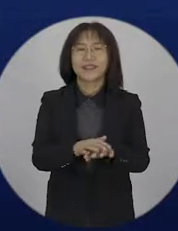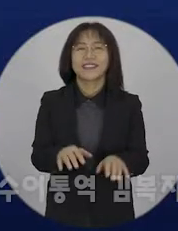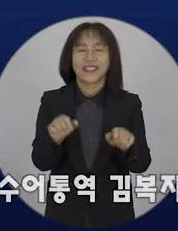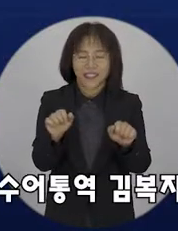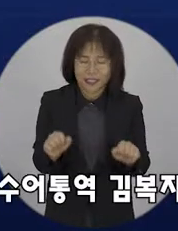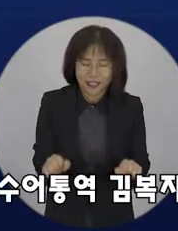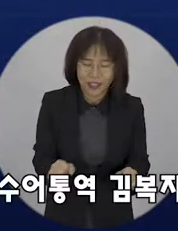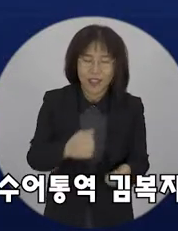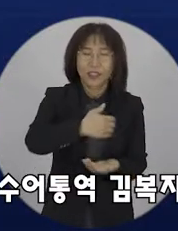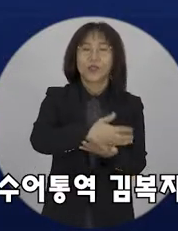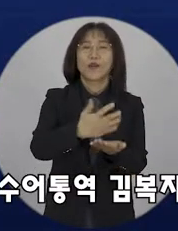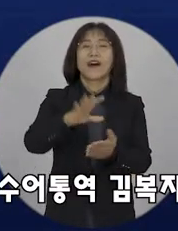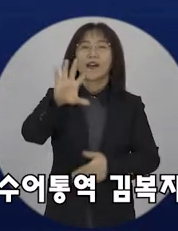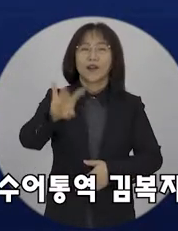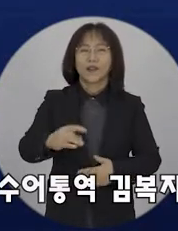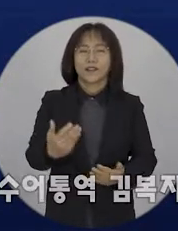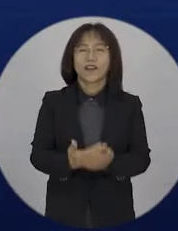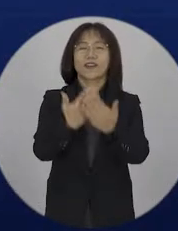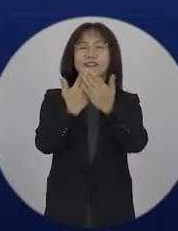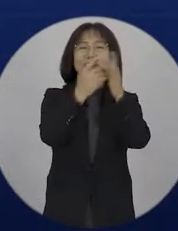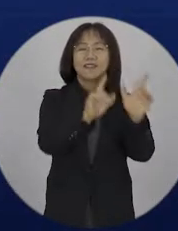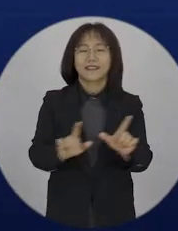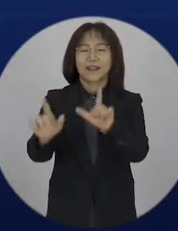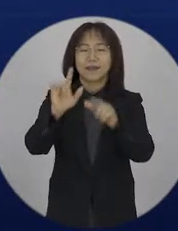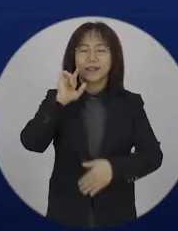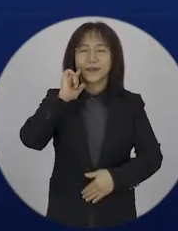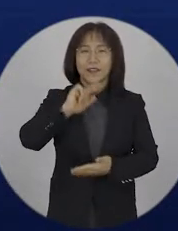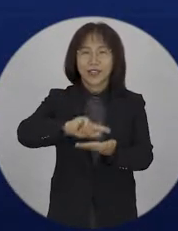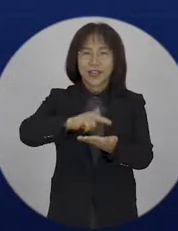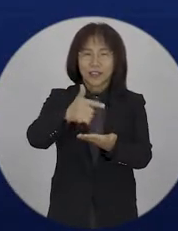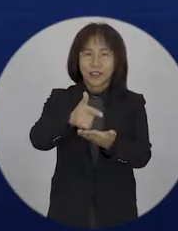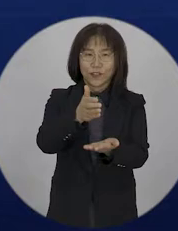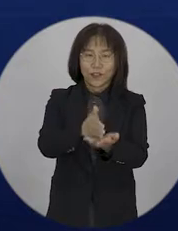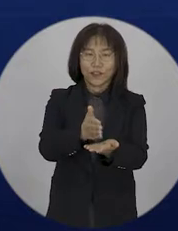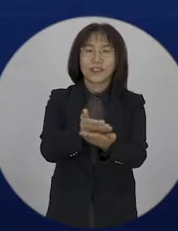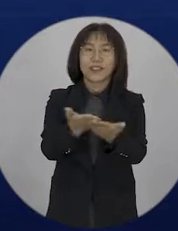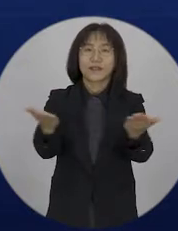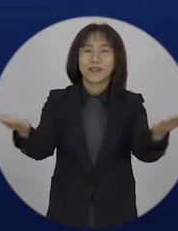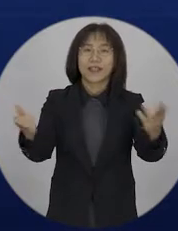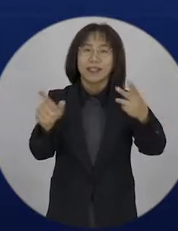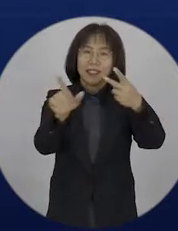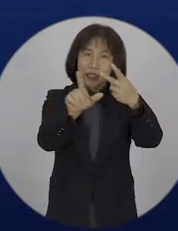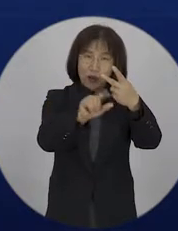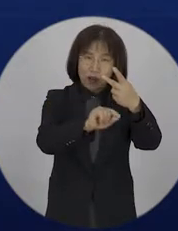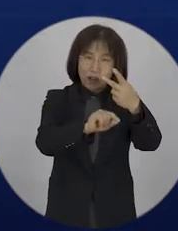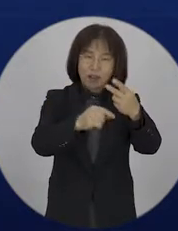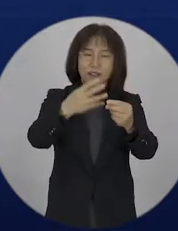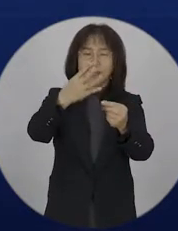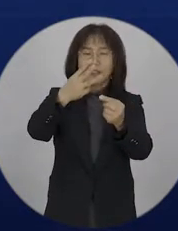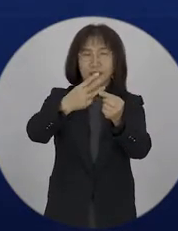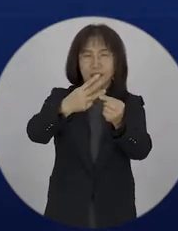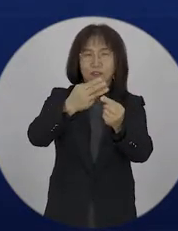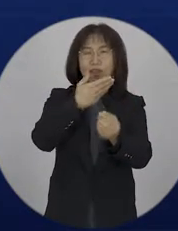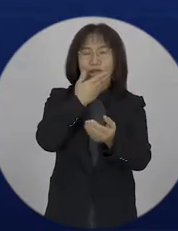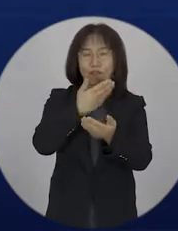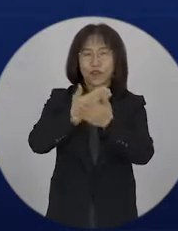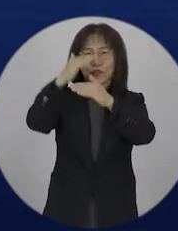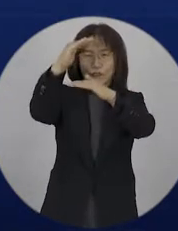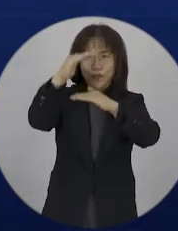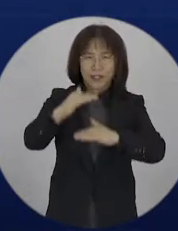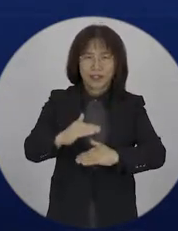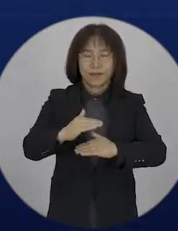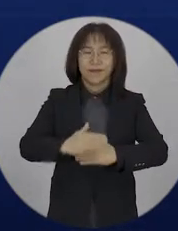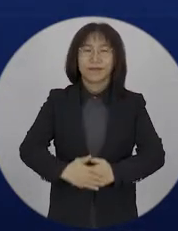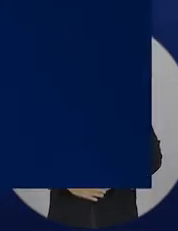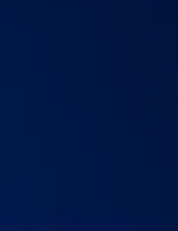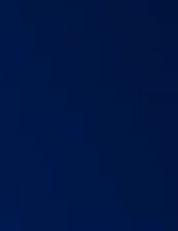국민 여러분 안녕하십니까? 조화로운 성장, 삶이 아름다운 강서, 아이강서TV 김민주입니다. 2월 셋째 주 주간 주요